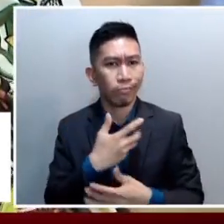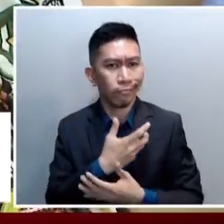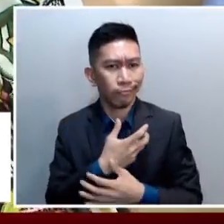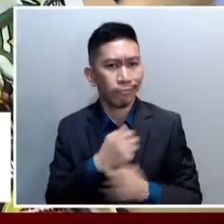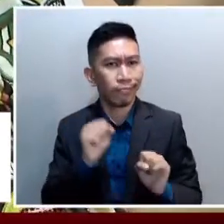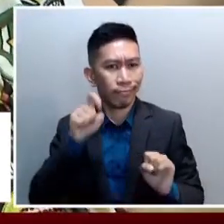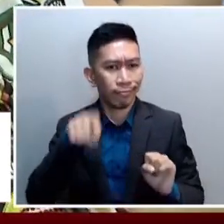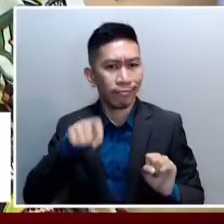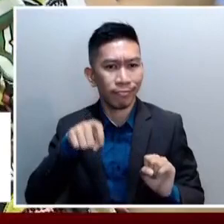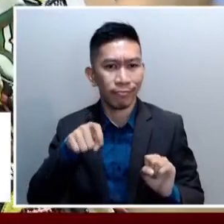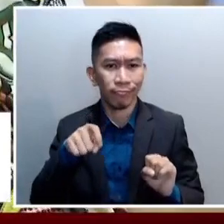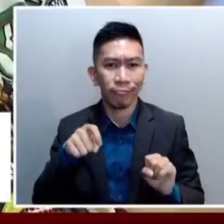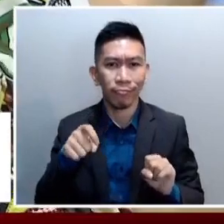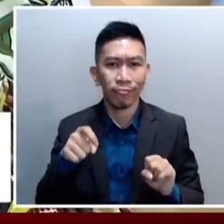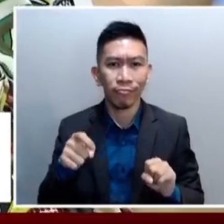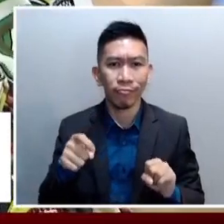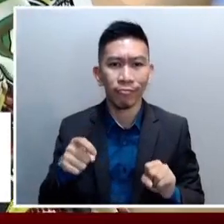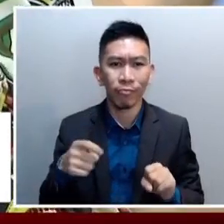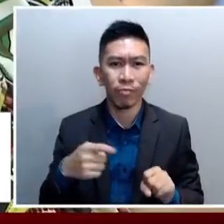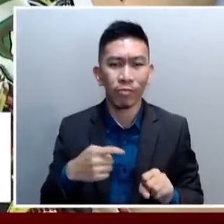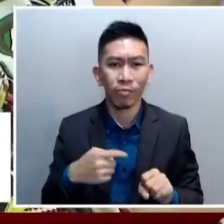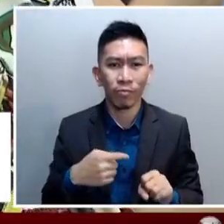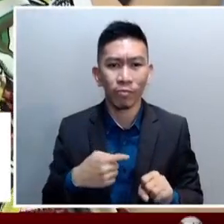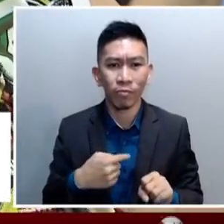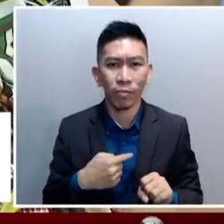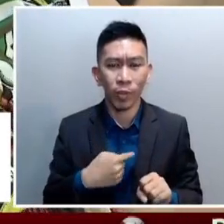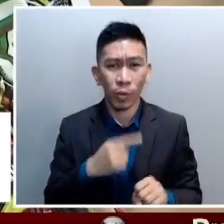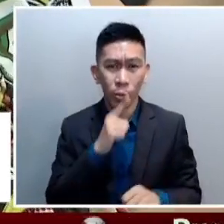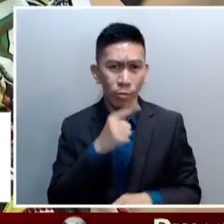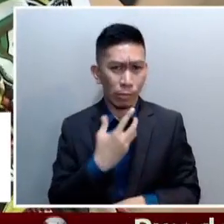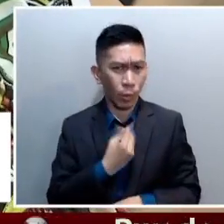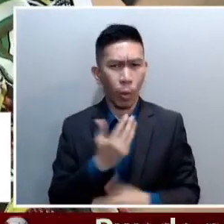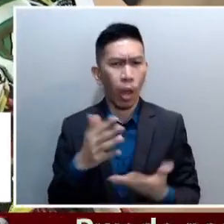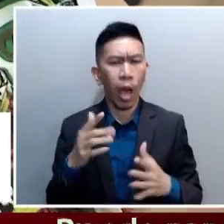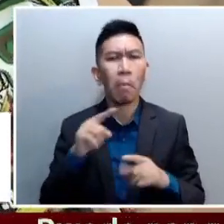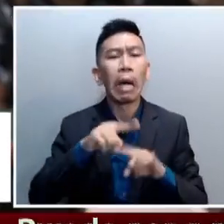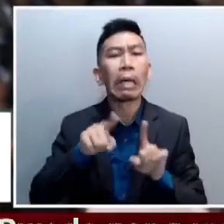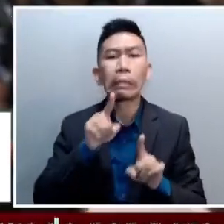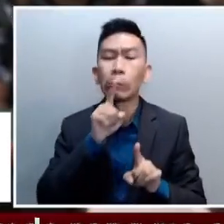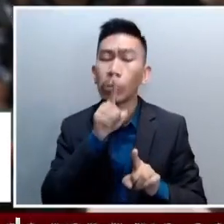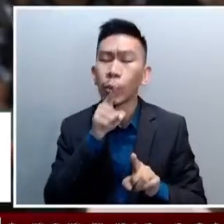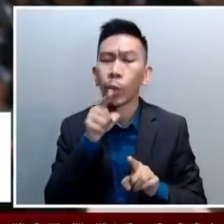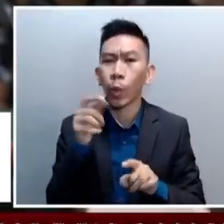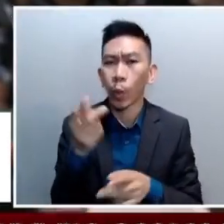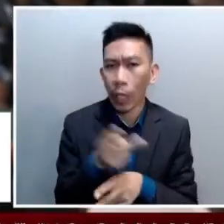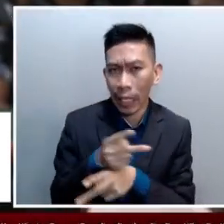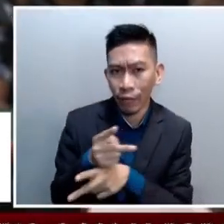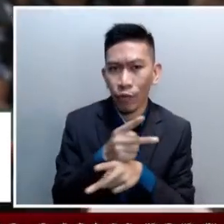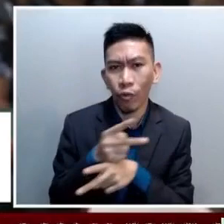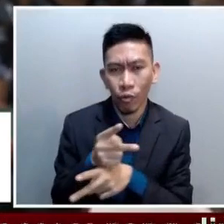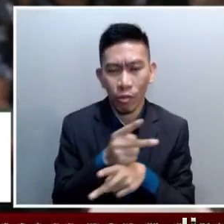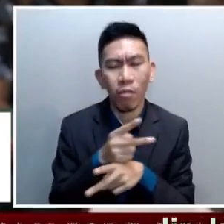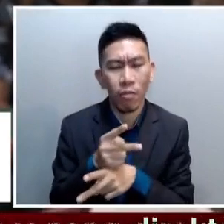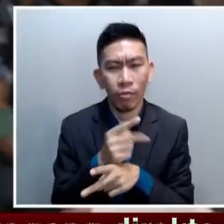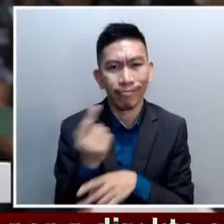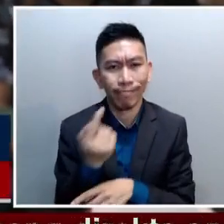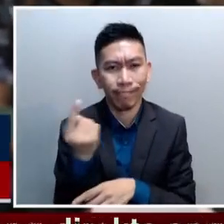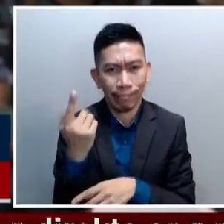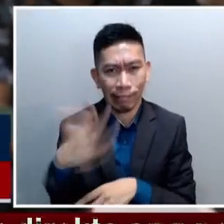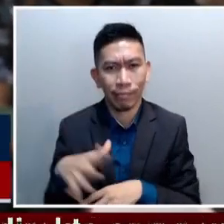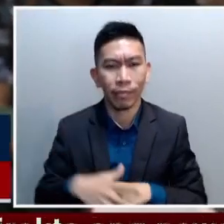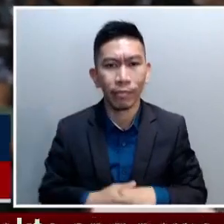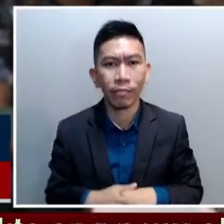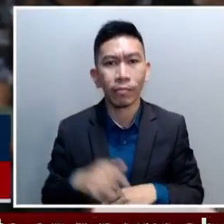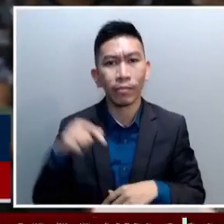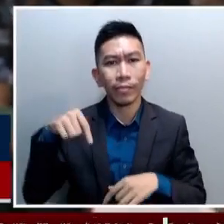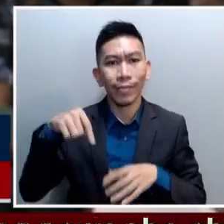Hindi naman natatakot kundi mag-iingat lang para hindi dapuan. Dito sa labas ng sports complex makikita